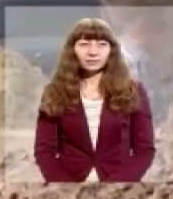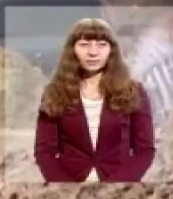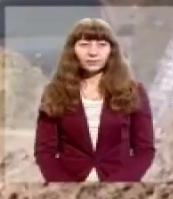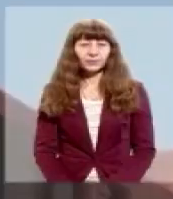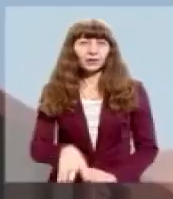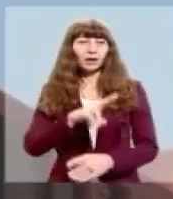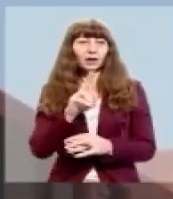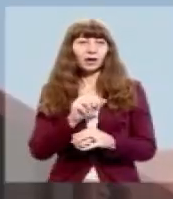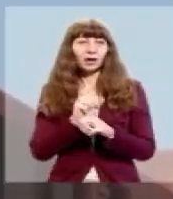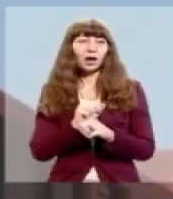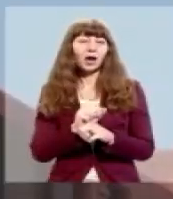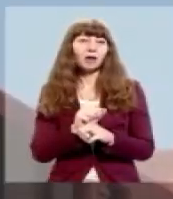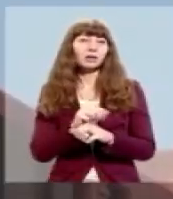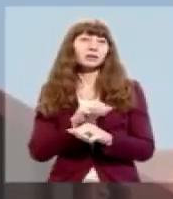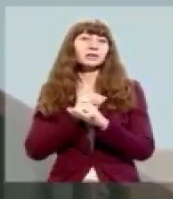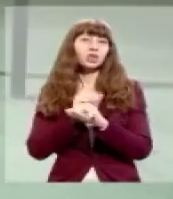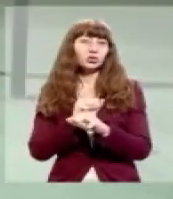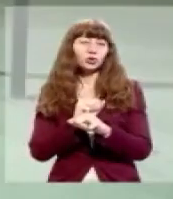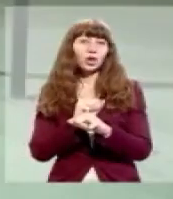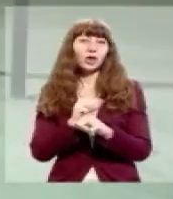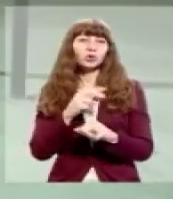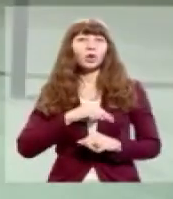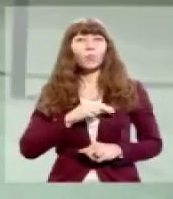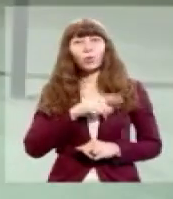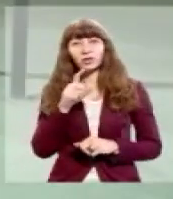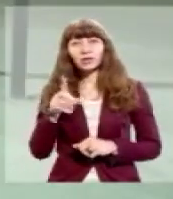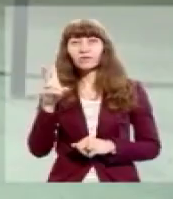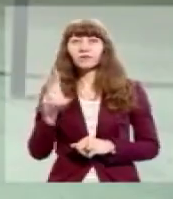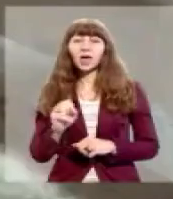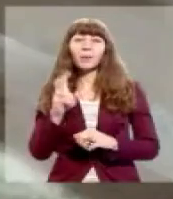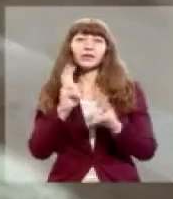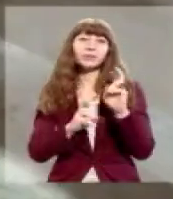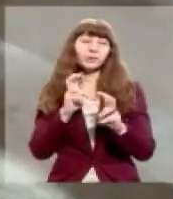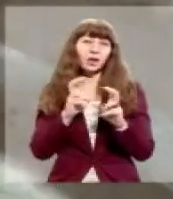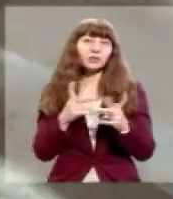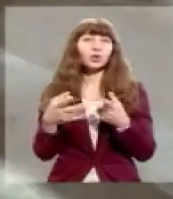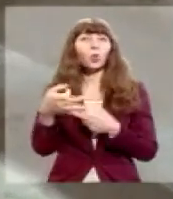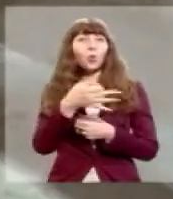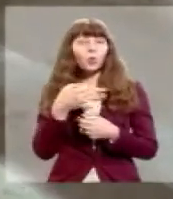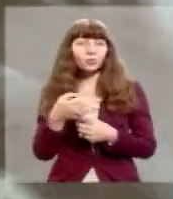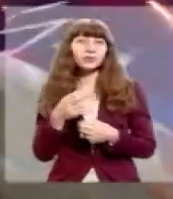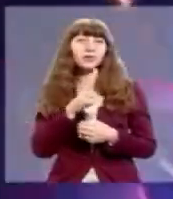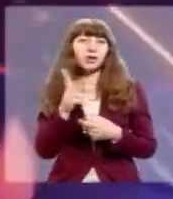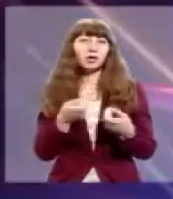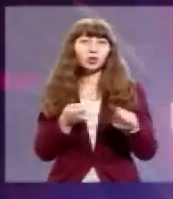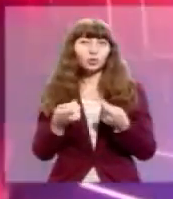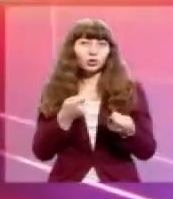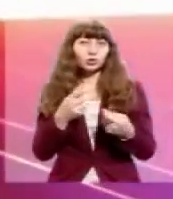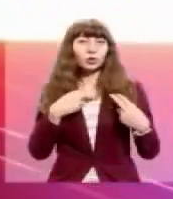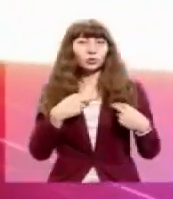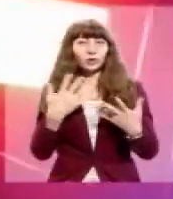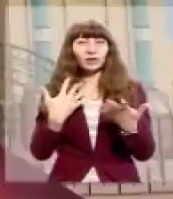Облыстағы кәсіпорындарда жұмысшылардың құқығы қалай қорғалады, еңбек қатынастарын реттеу бойынша қандай шаралар іске асырылуда.